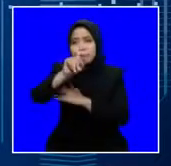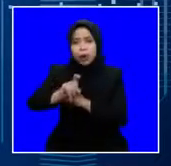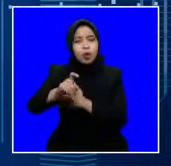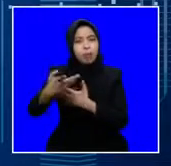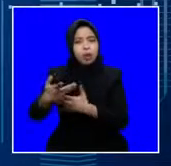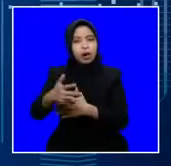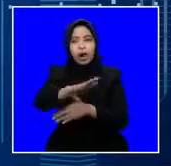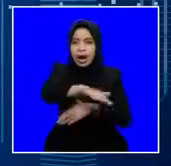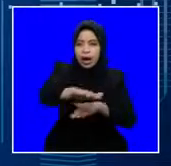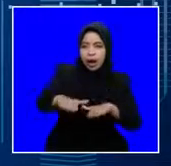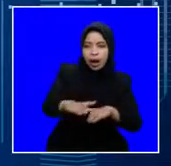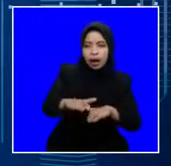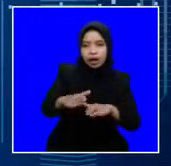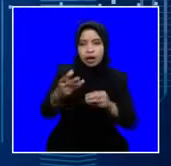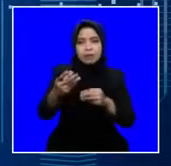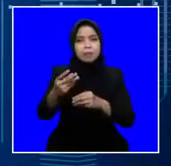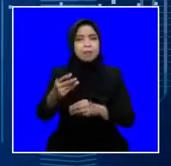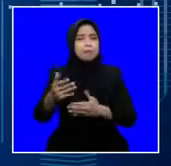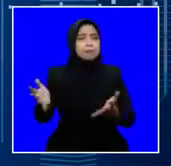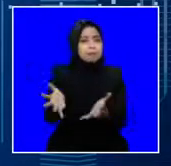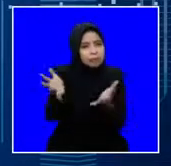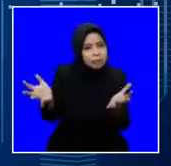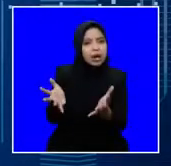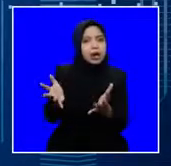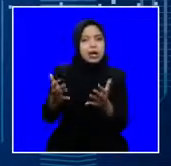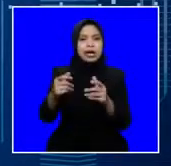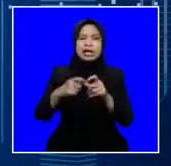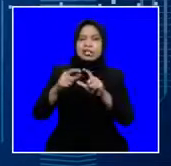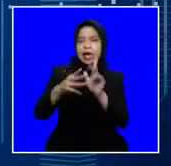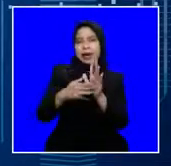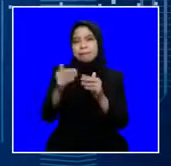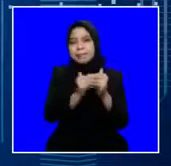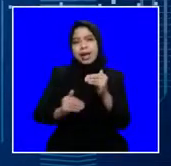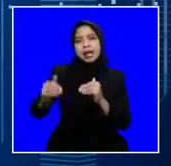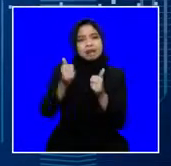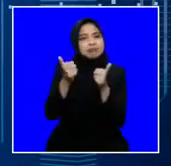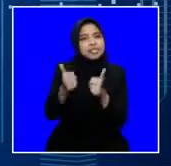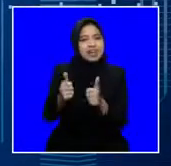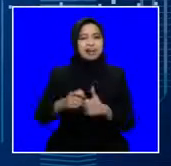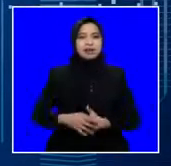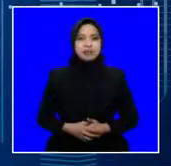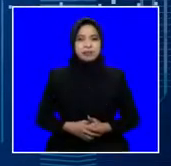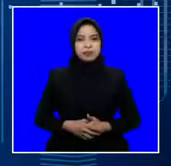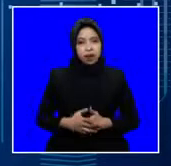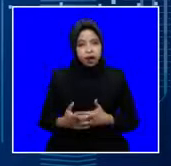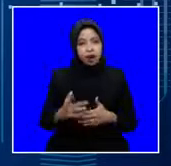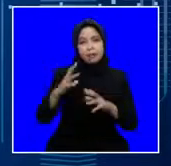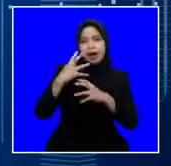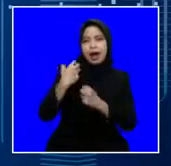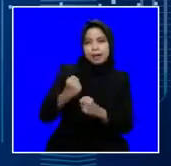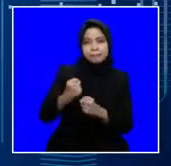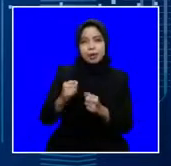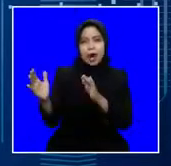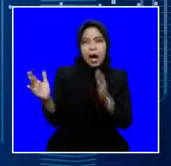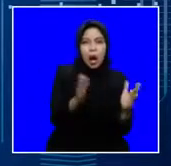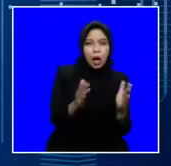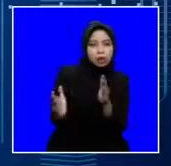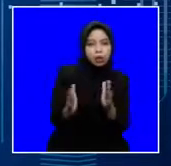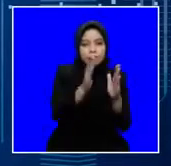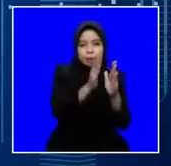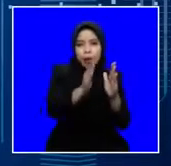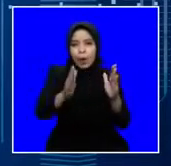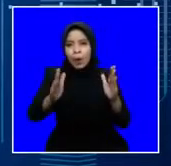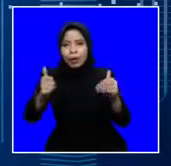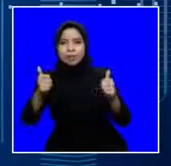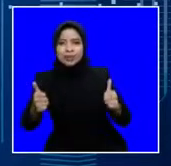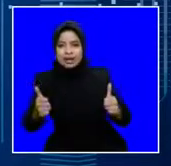oleh anak didik kita untuk meningkatkan SDM, dan juga fokus untuk tetap menjaga tata kelola, dan